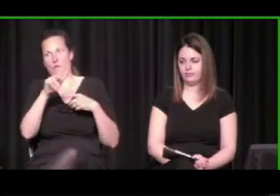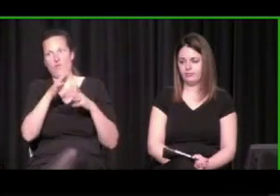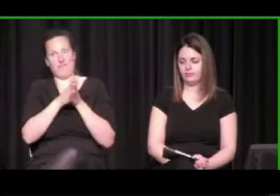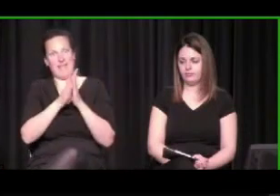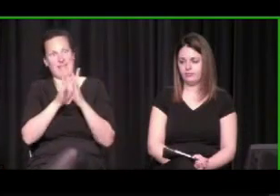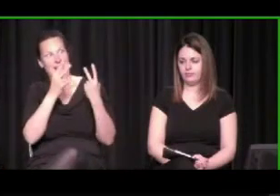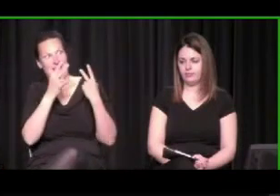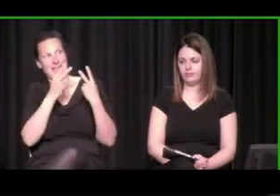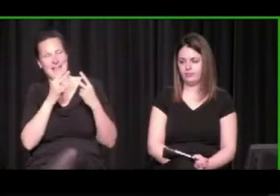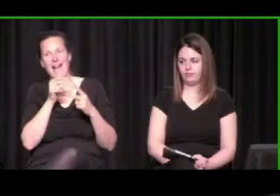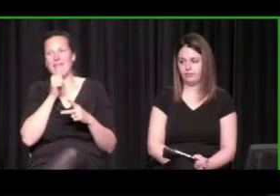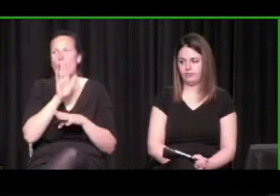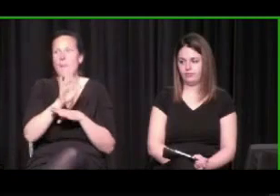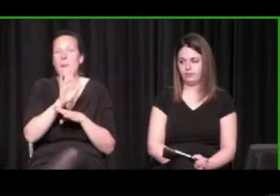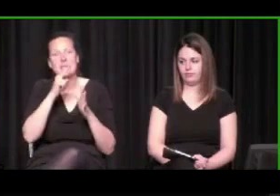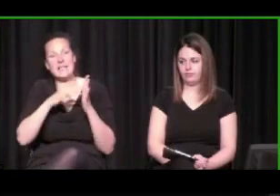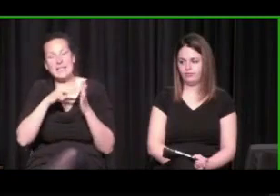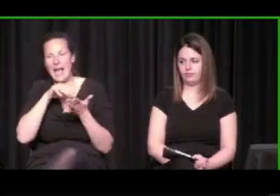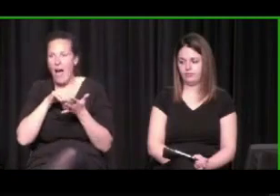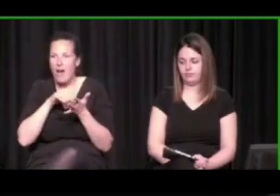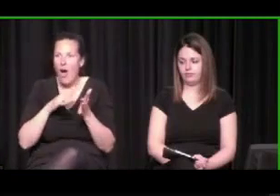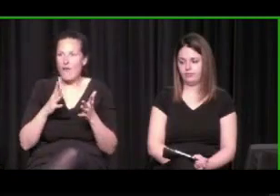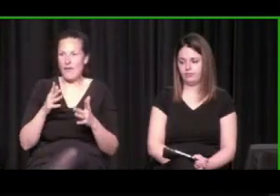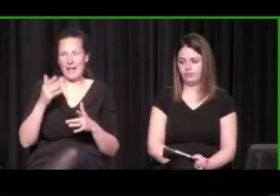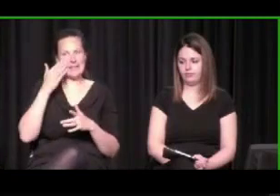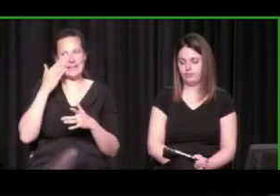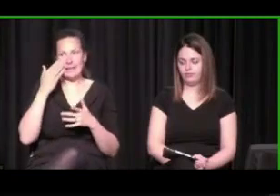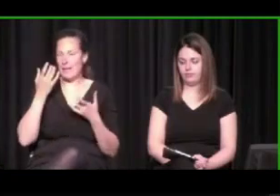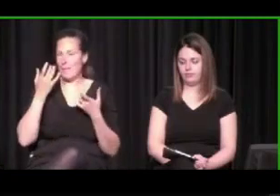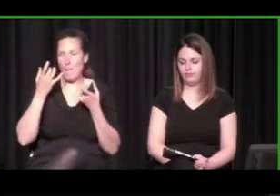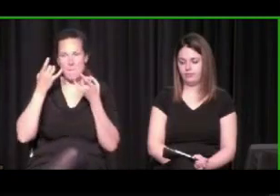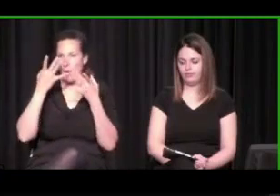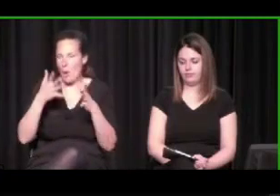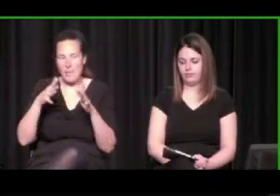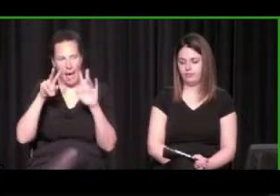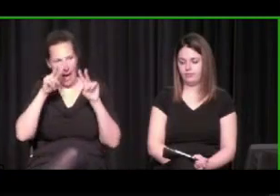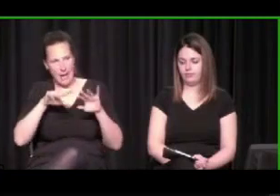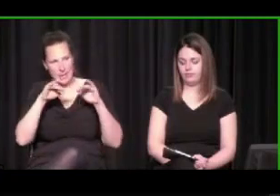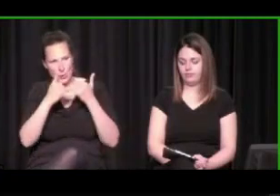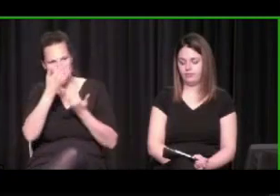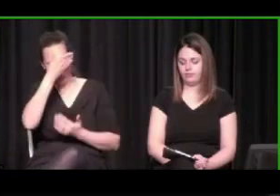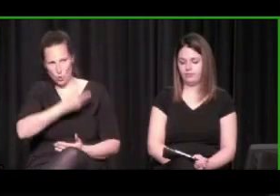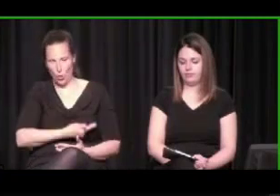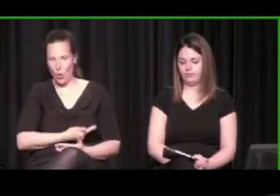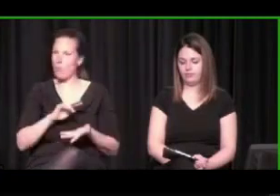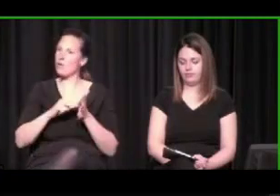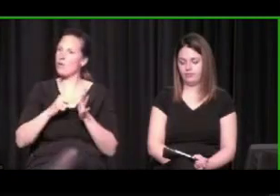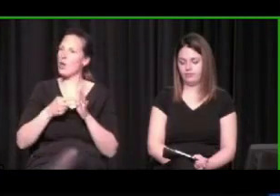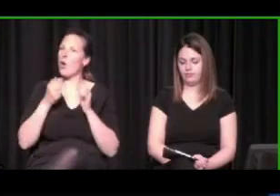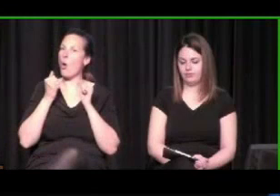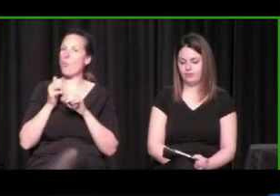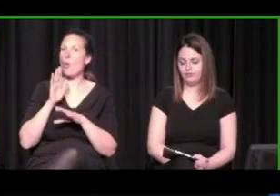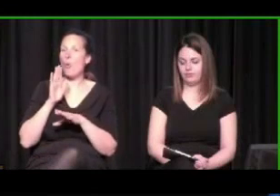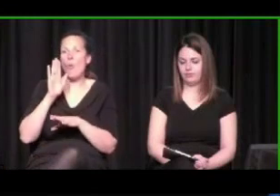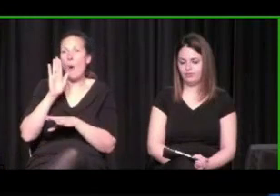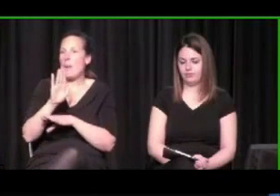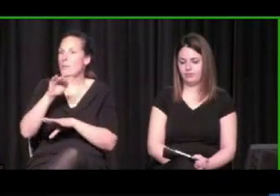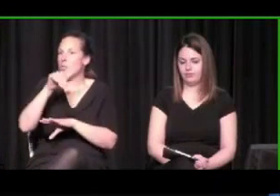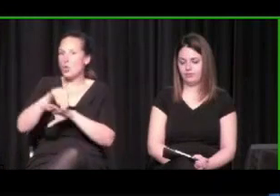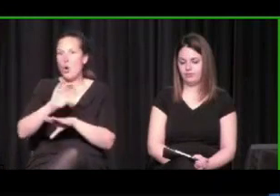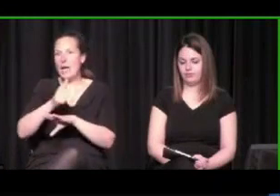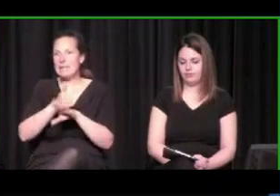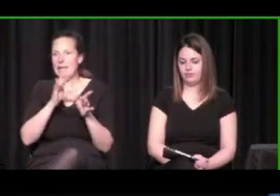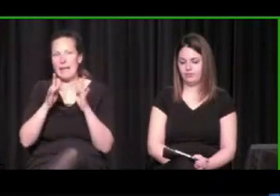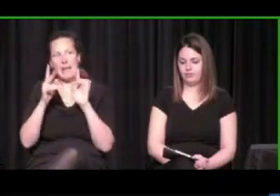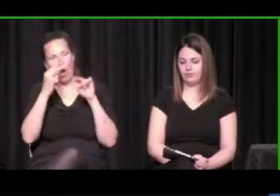mourir d'envie de le relire après la présentation, donc je savais que j'aurais pas nécessairement le temps de tout présenter, mais je vous invite à y retourner. Puis